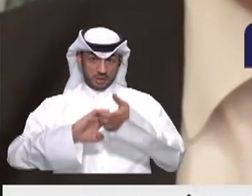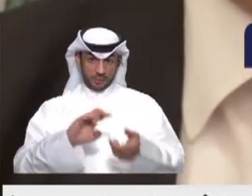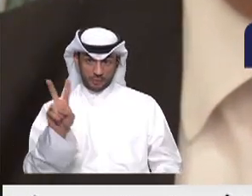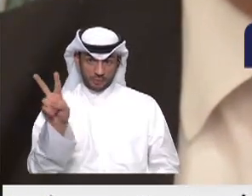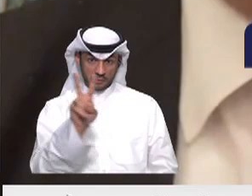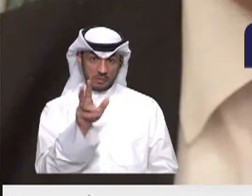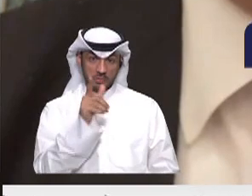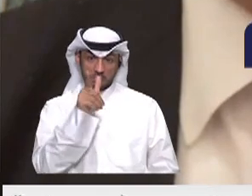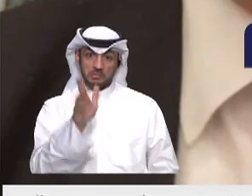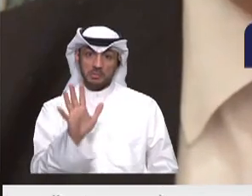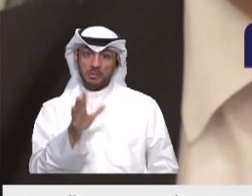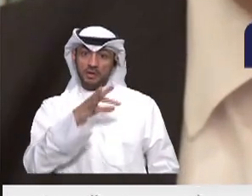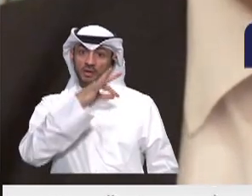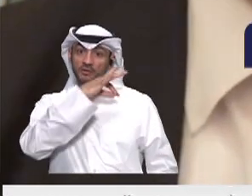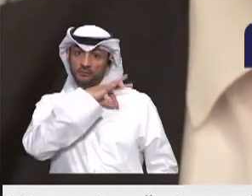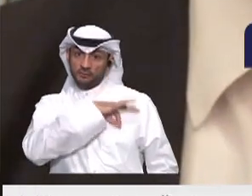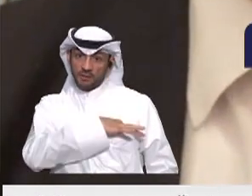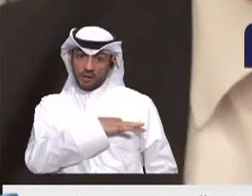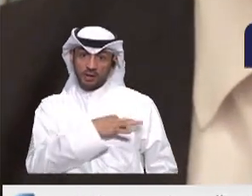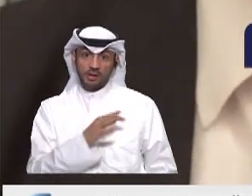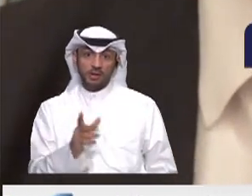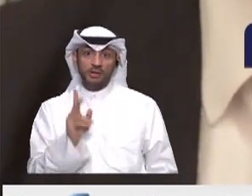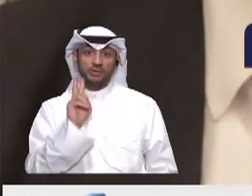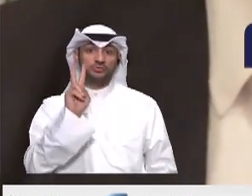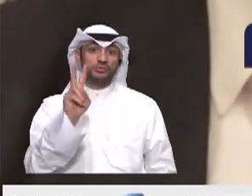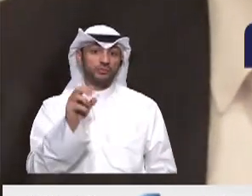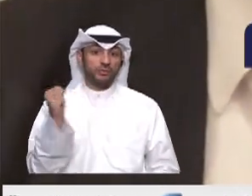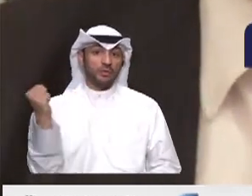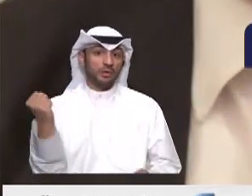يحمل وقد يعطي نقاط